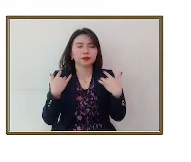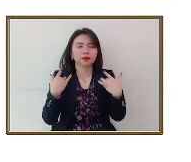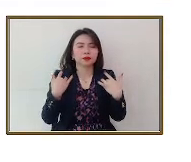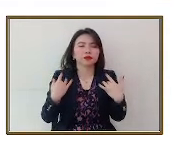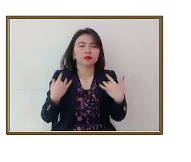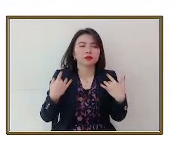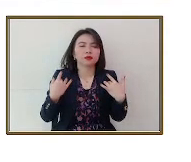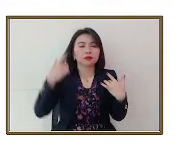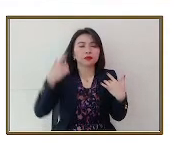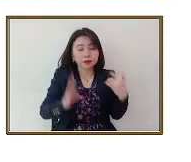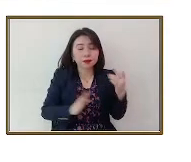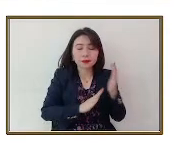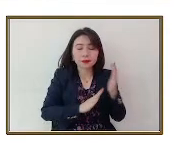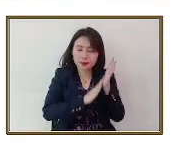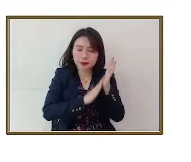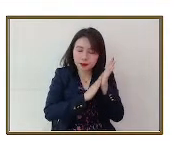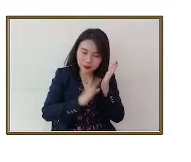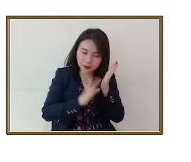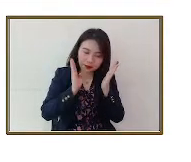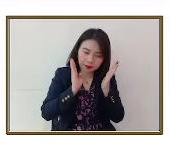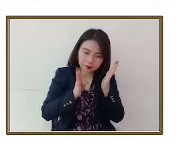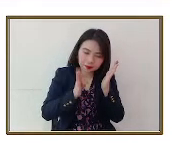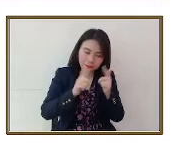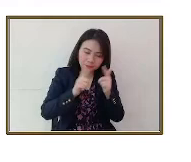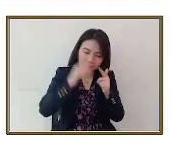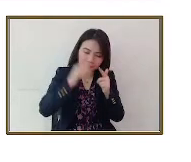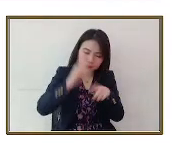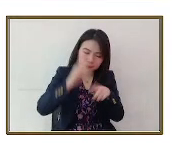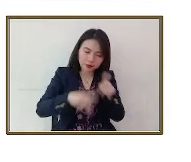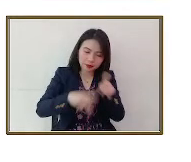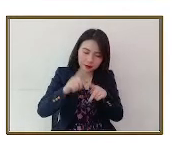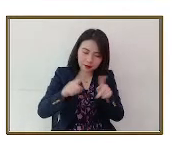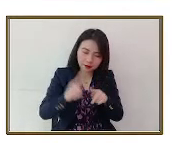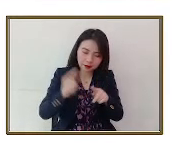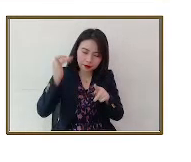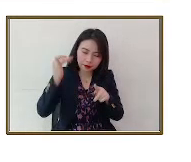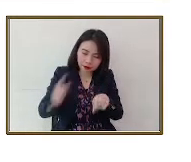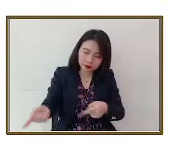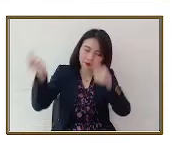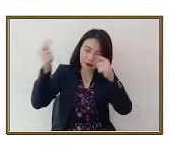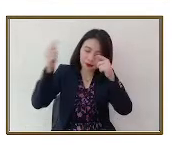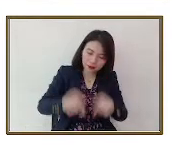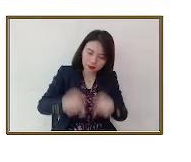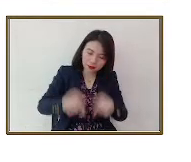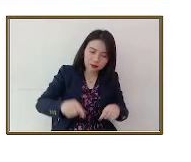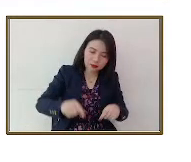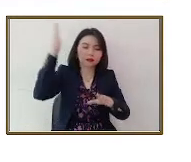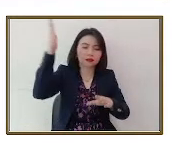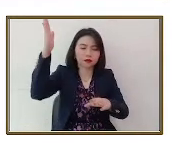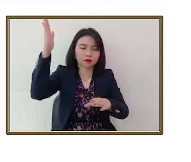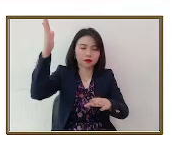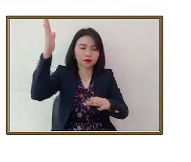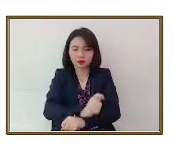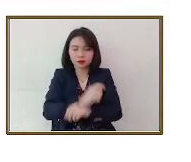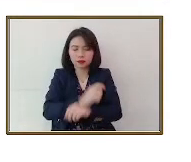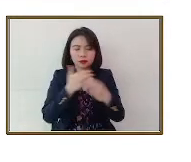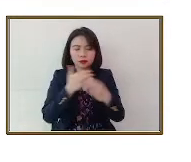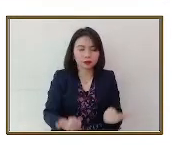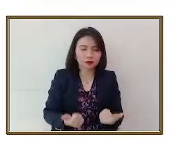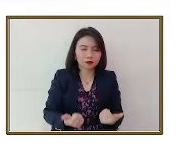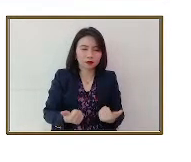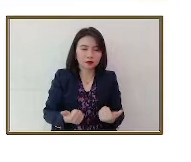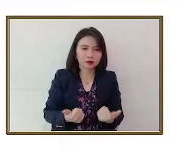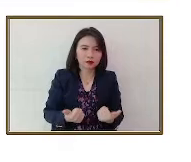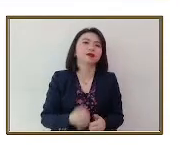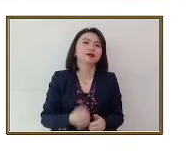Oh God, please, speak to your people as they come into thy throne this morning. Your heads are